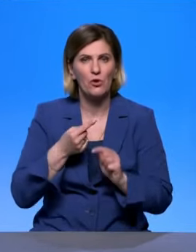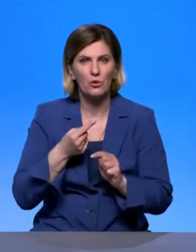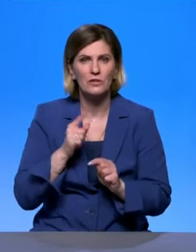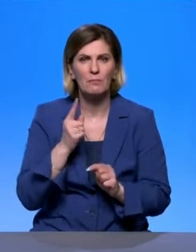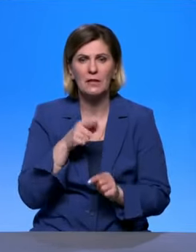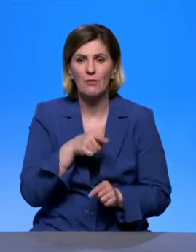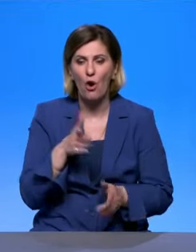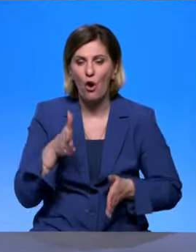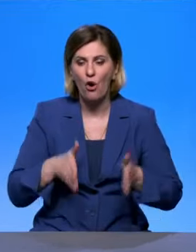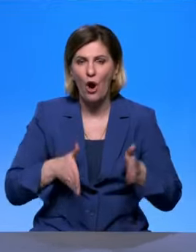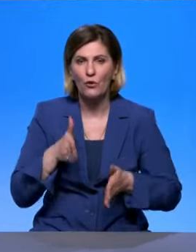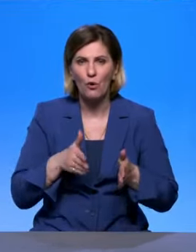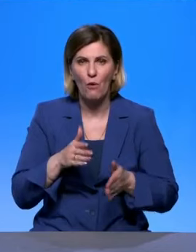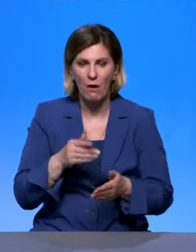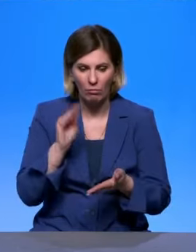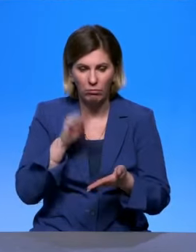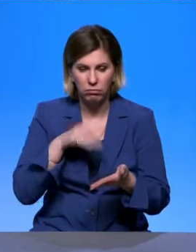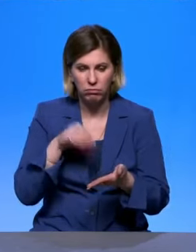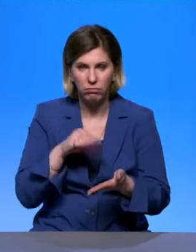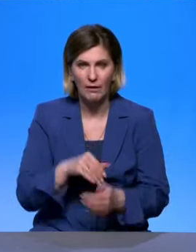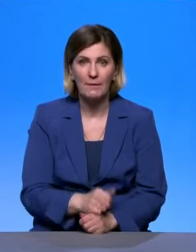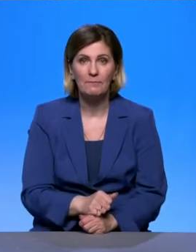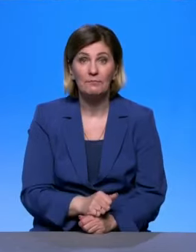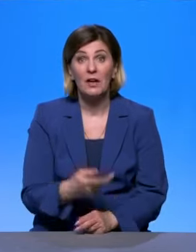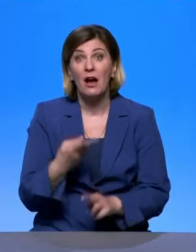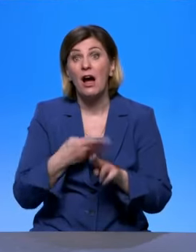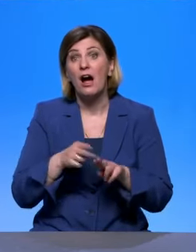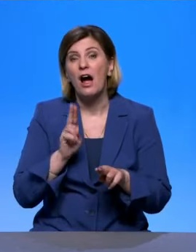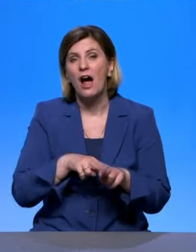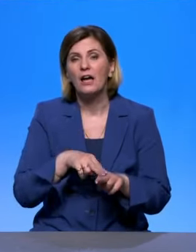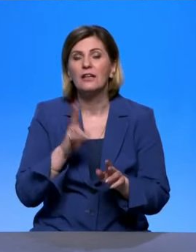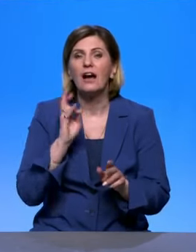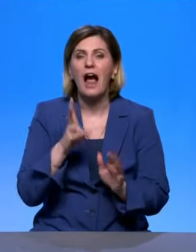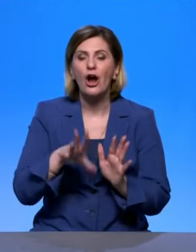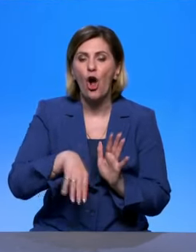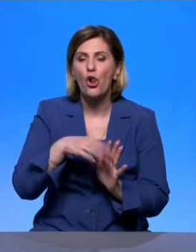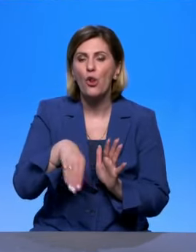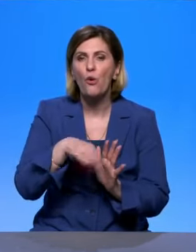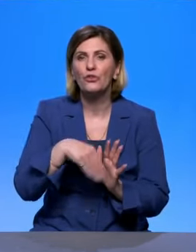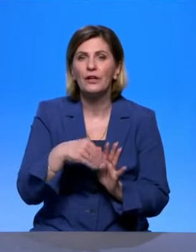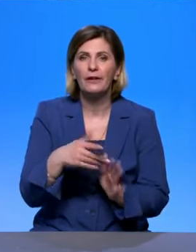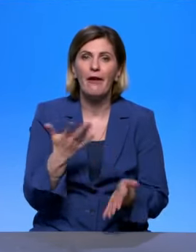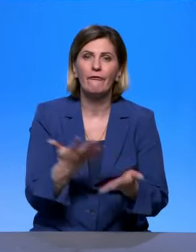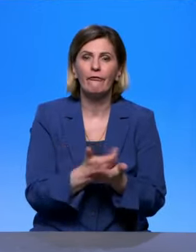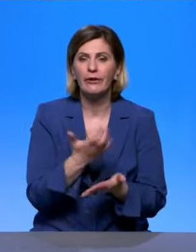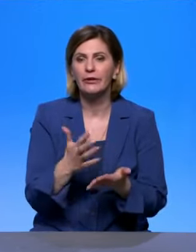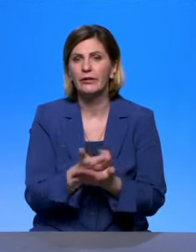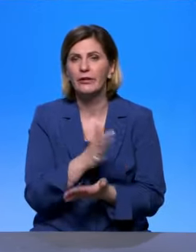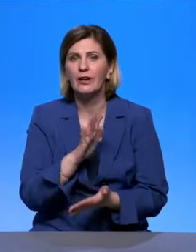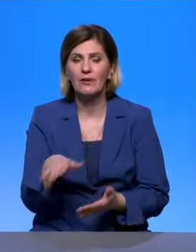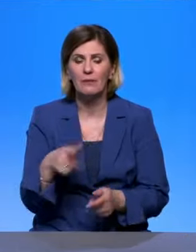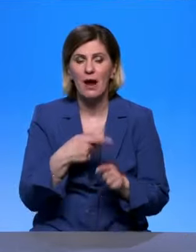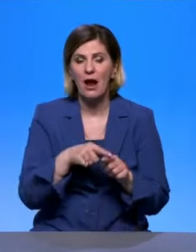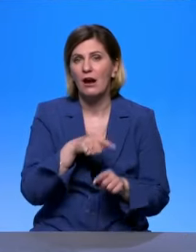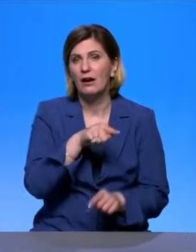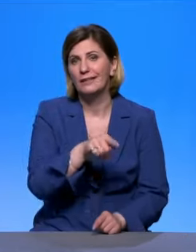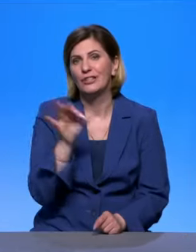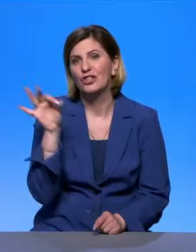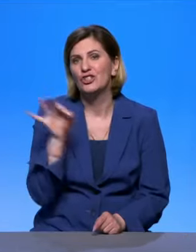эти тесты. Это удача, лотерея. Выиграть, не выиграть. Это ЕГЭ не часто построен на знаниях, а чаще на